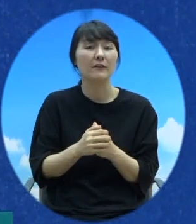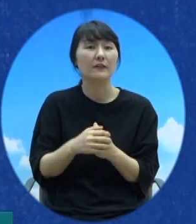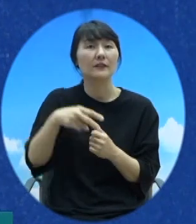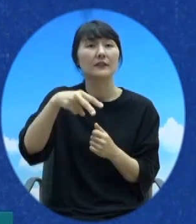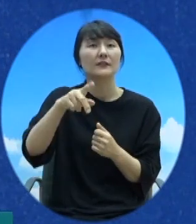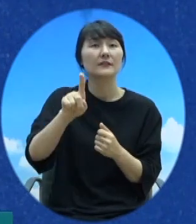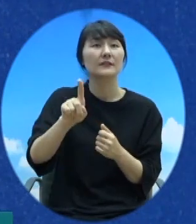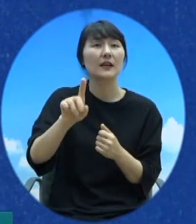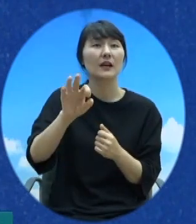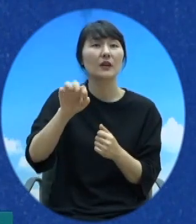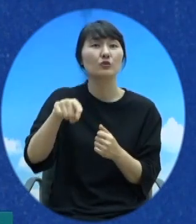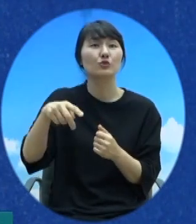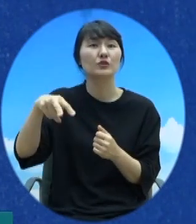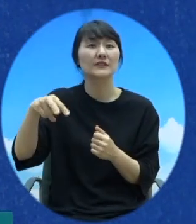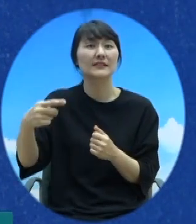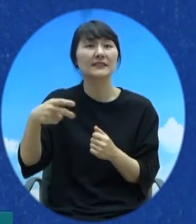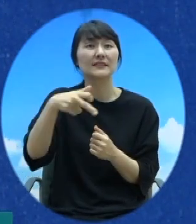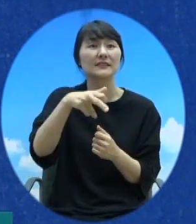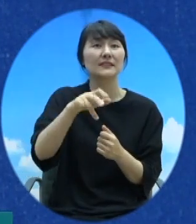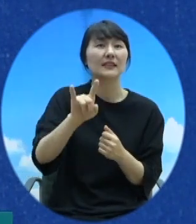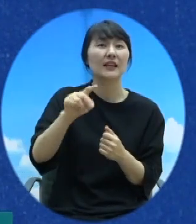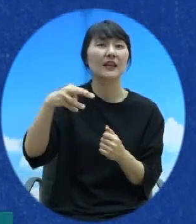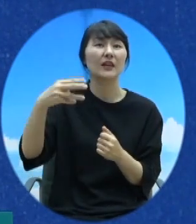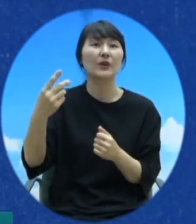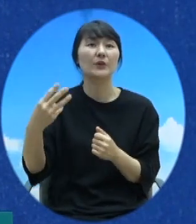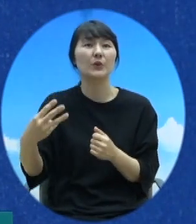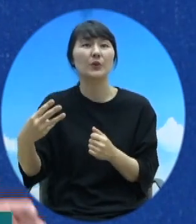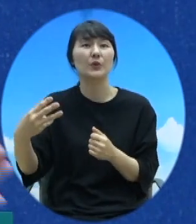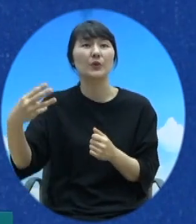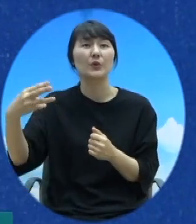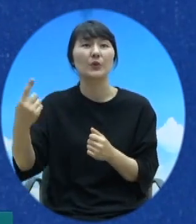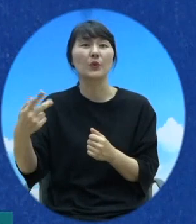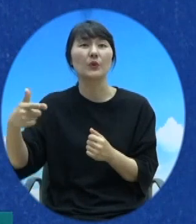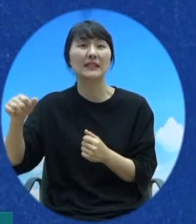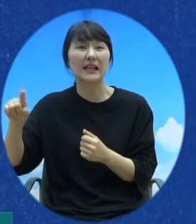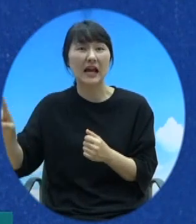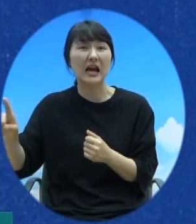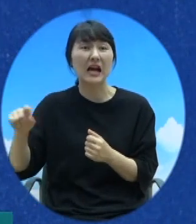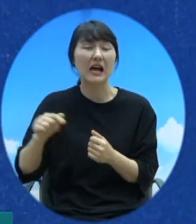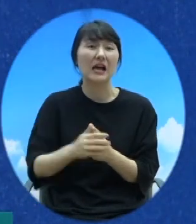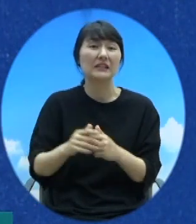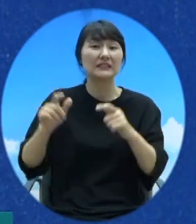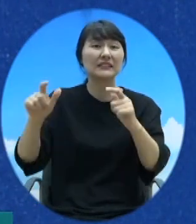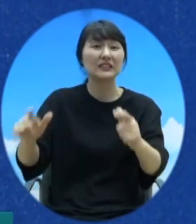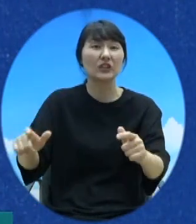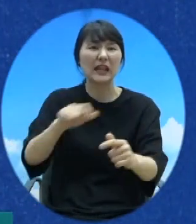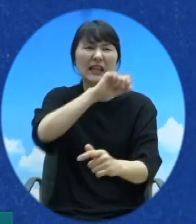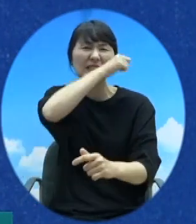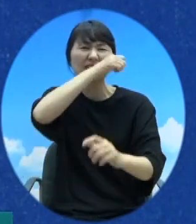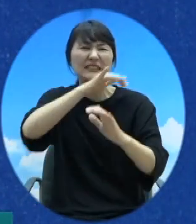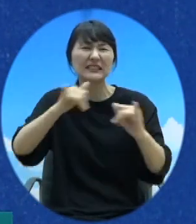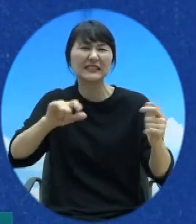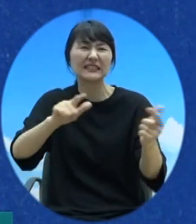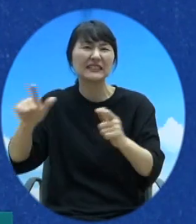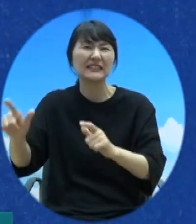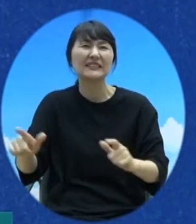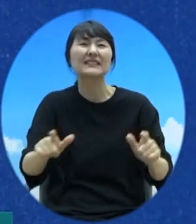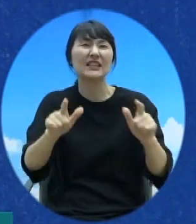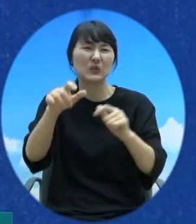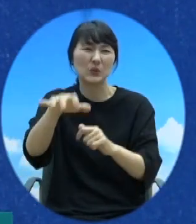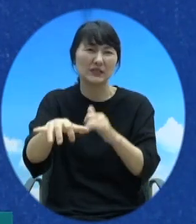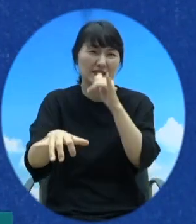사우스 캐롤라이나의 이 흑인들이 사는 집단 농장에 한